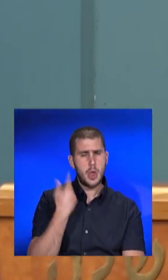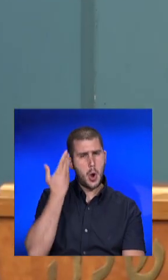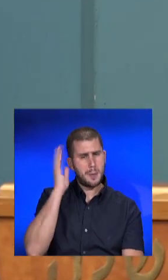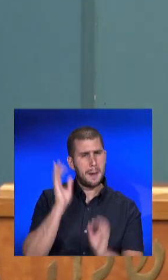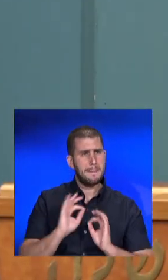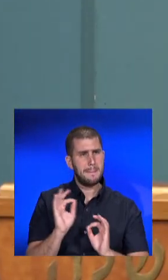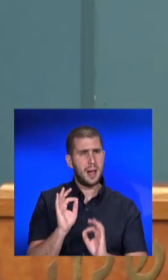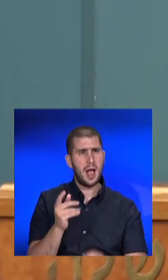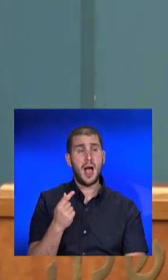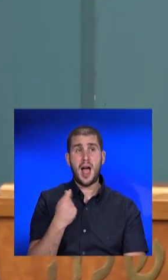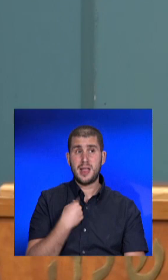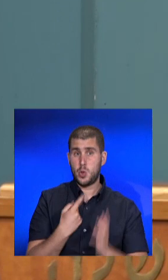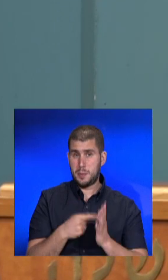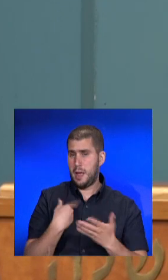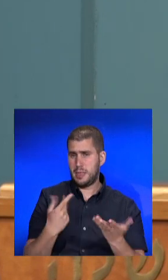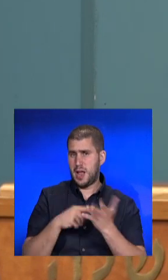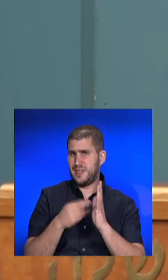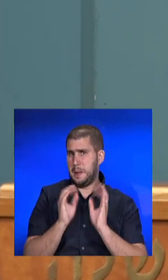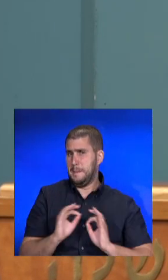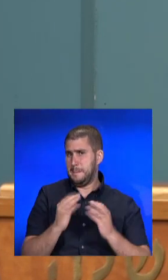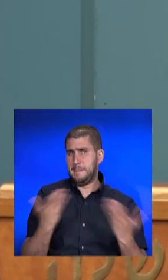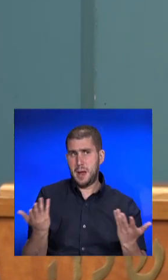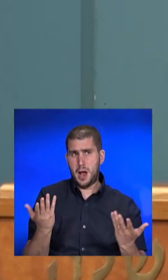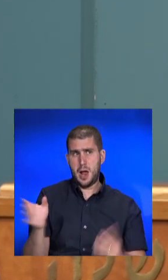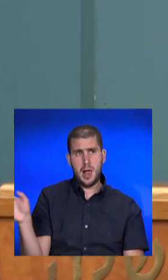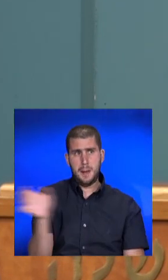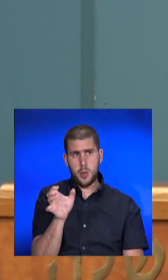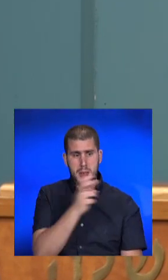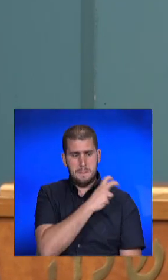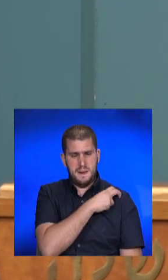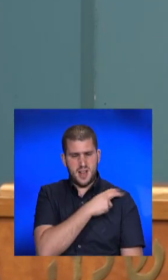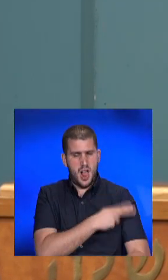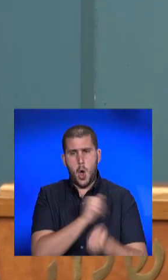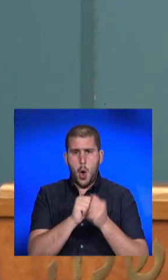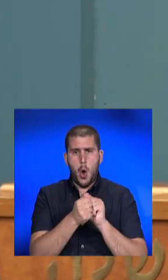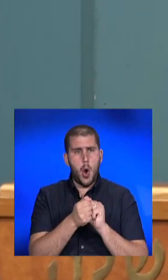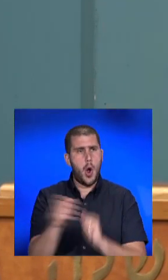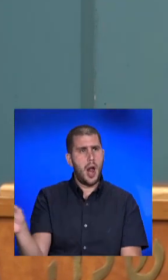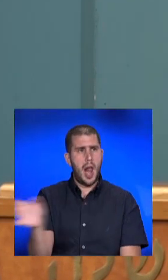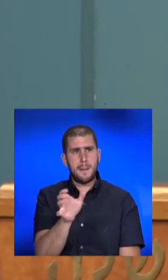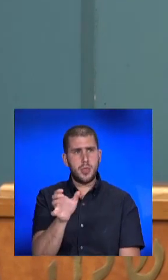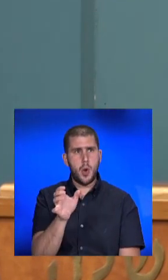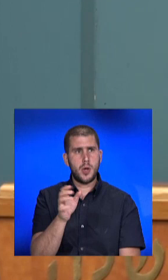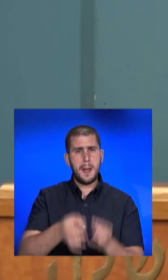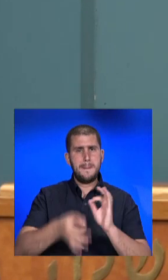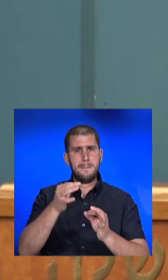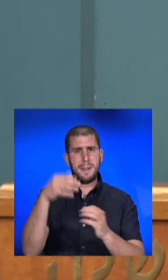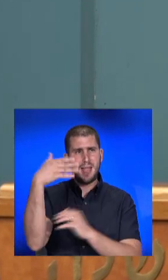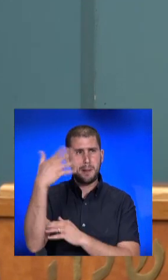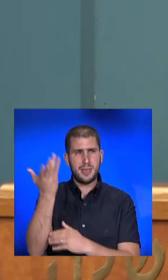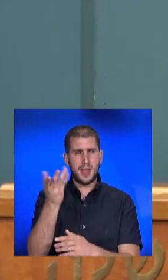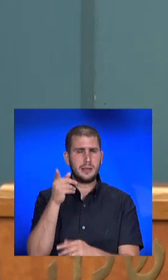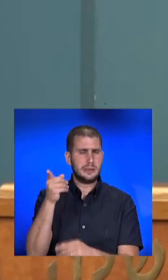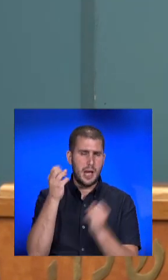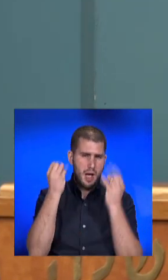כזאת. אגב, לי למשל אין שום כוונה לא למנות מפכ"ל ולא למנות את הפרקליט המדינה,